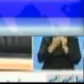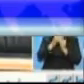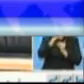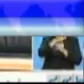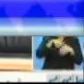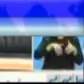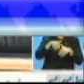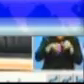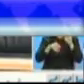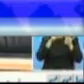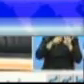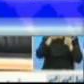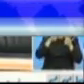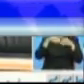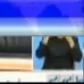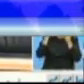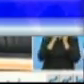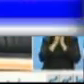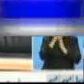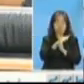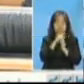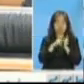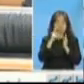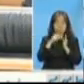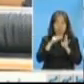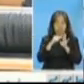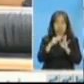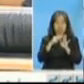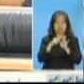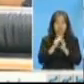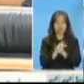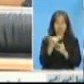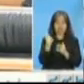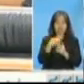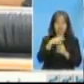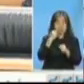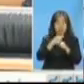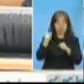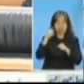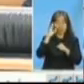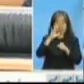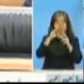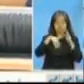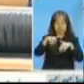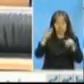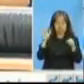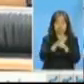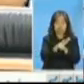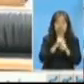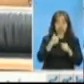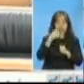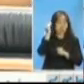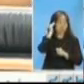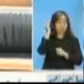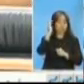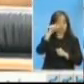เนี่ยเมื่อเทลงไปแล้วเนี่ยจะถึงมือประชาชนแล้วก็จะเกิดประโยชน์กับพี่น้องประชาชนอย่างเต็มที่เพราะผมไม่เชื่อท่านประธาน